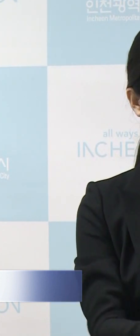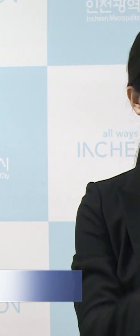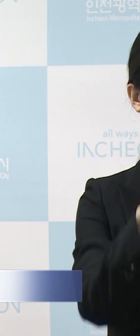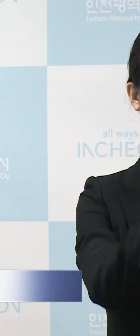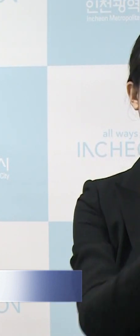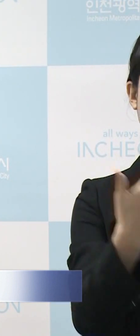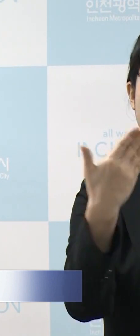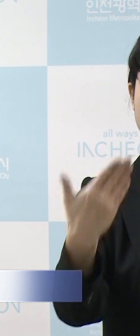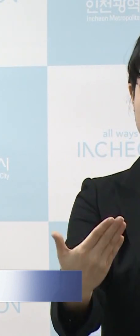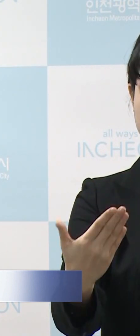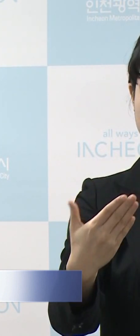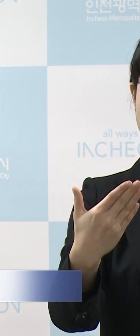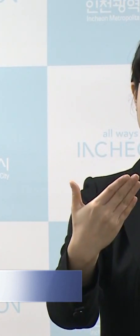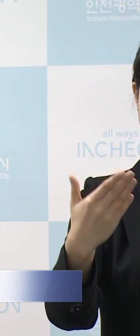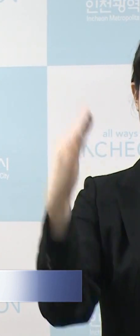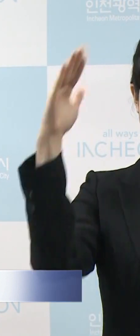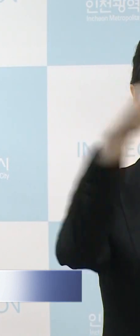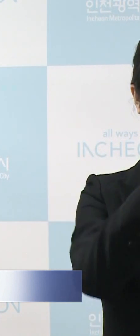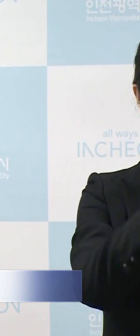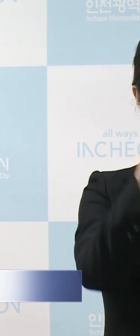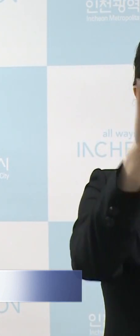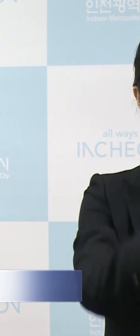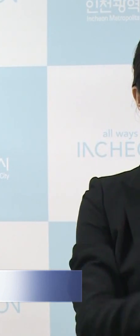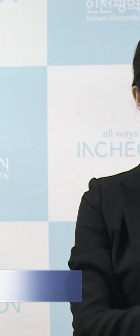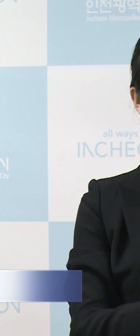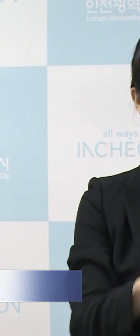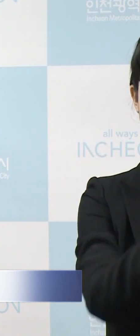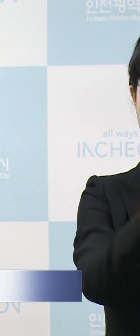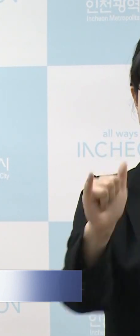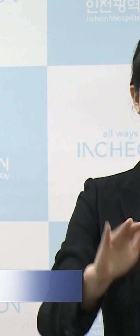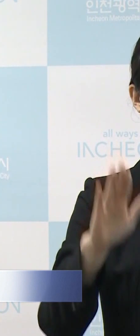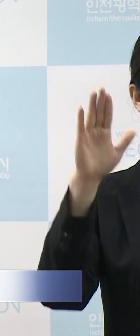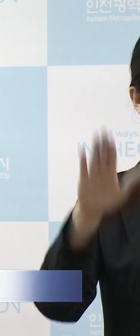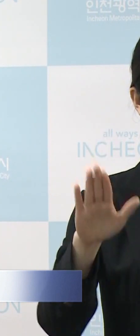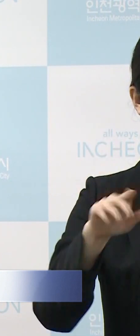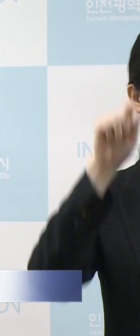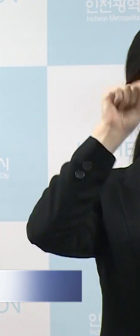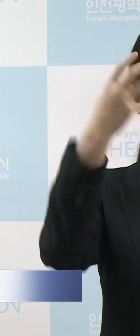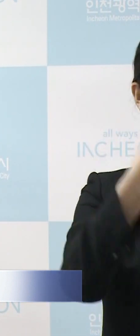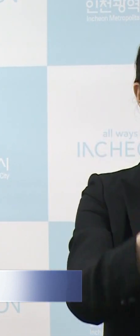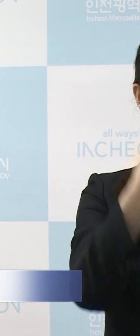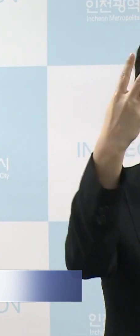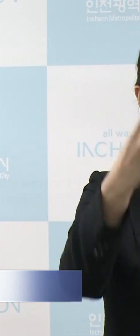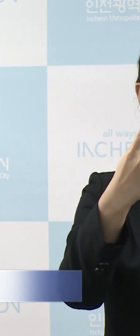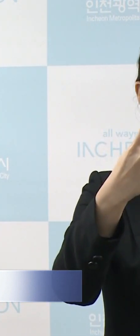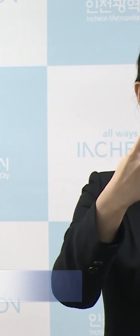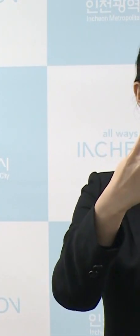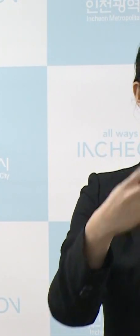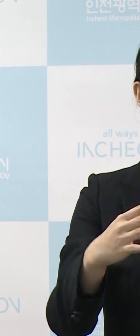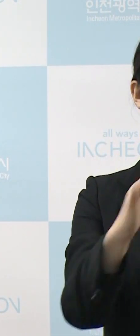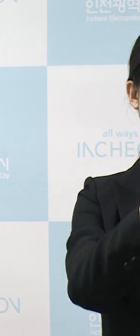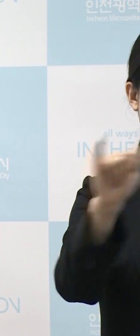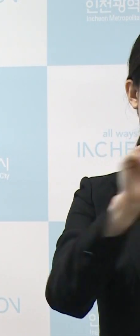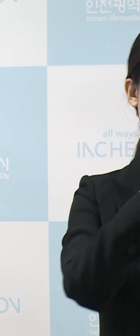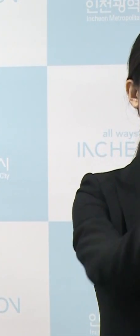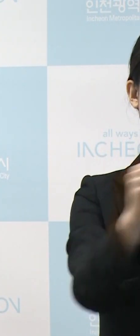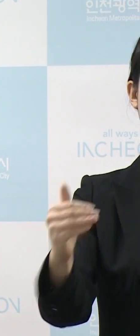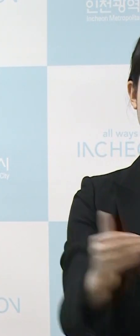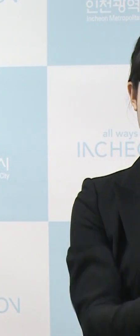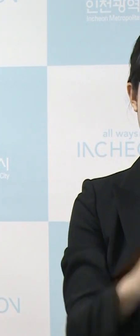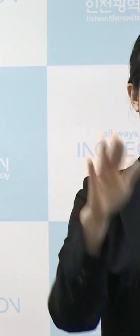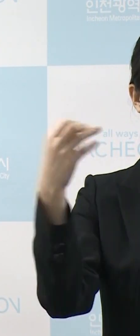9일 22시경 11명, 금일 03시경 2명의 확진 판정을 받았습니다. 그리고